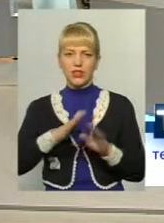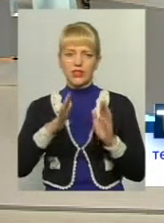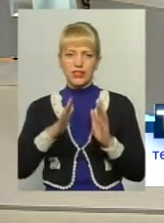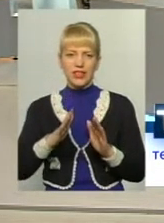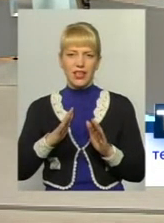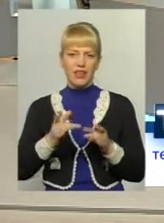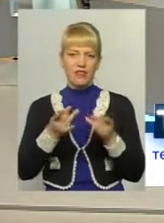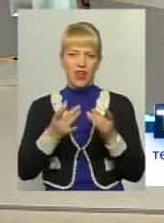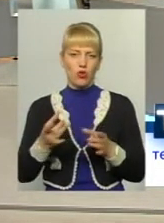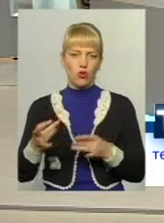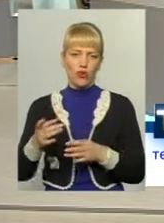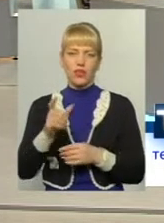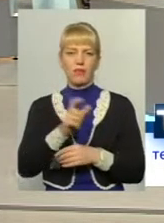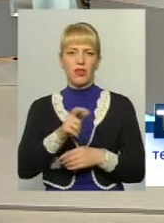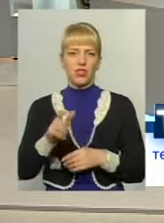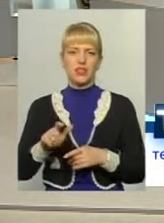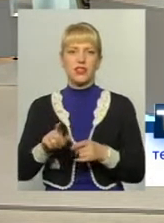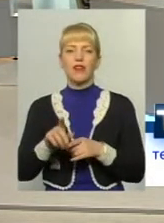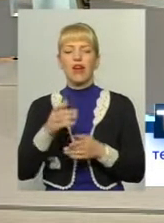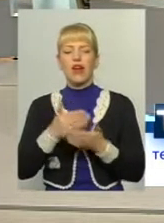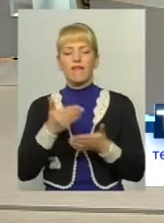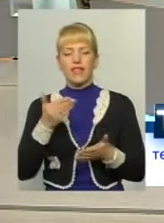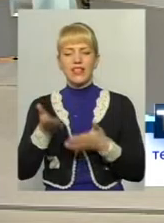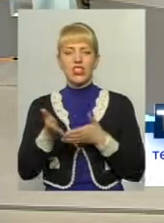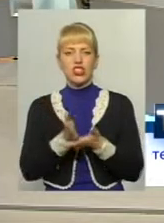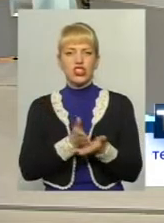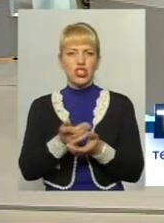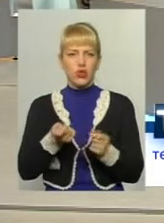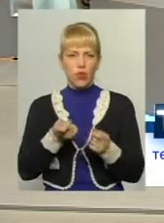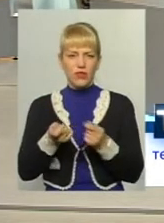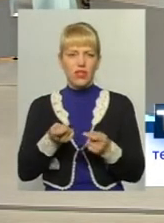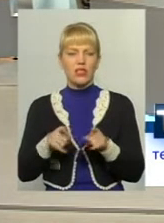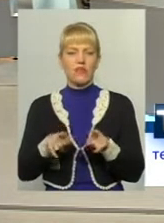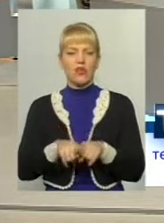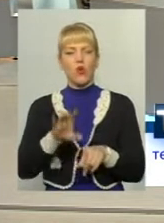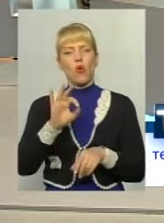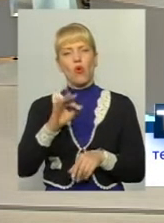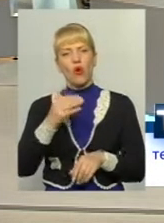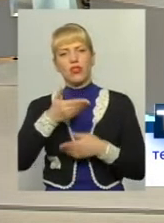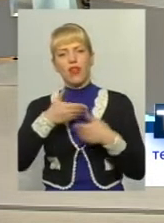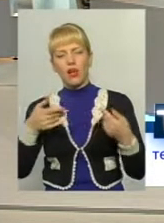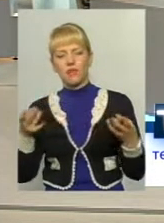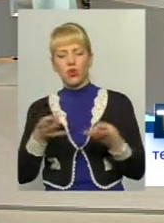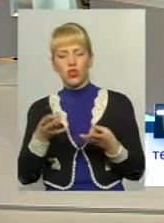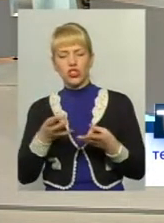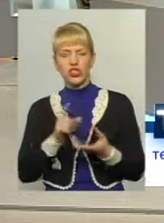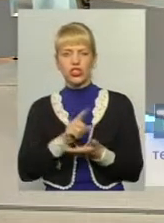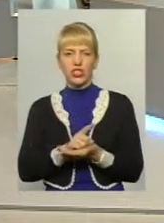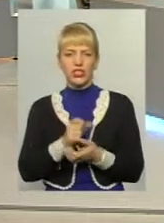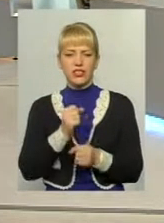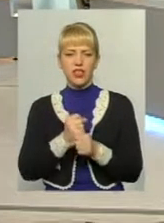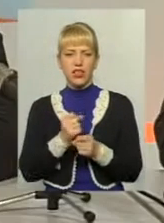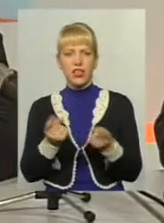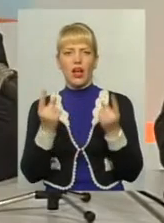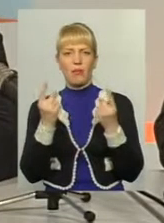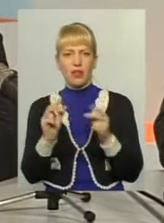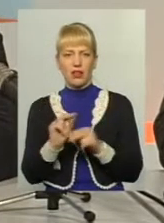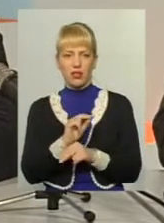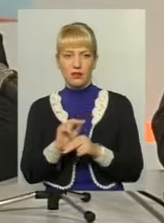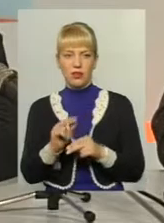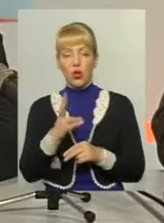чекають, що хтось прийде і дійсно допоможе їм, що їм щось зробить, але такого не буде. Люди, теж така думка